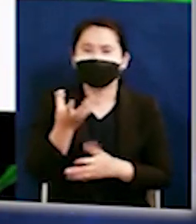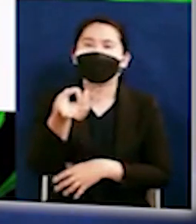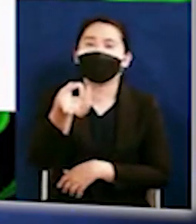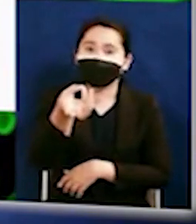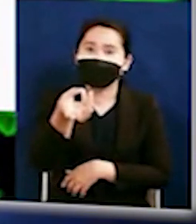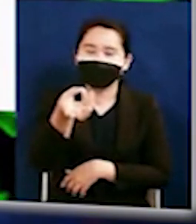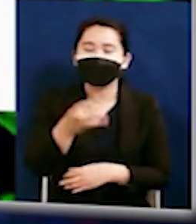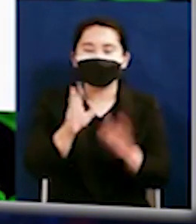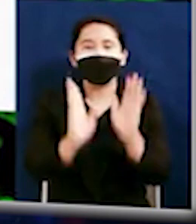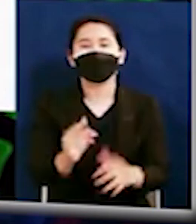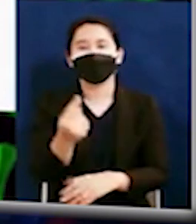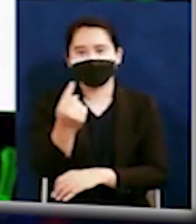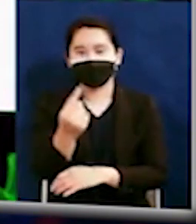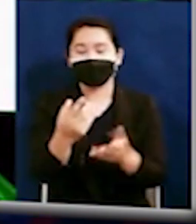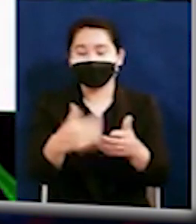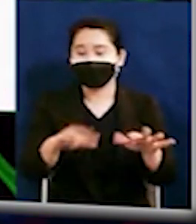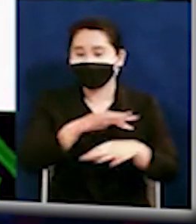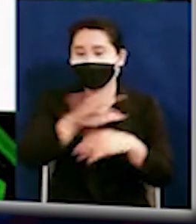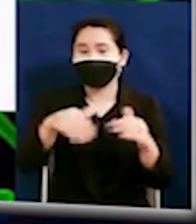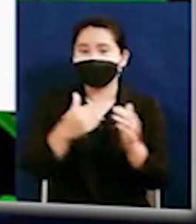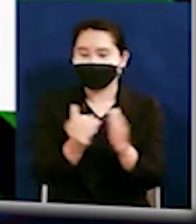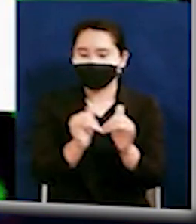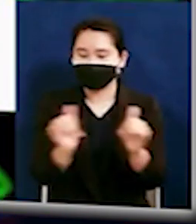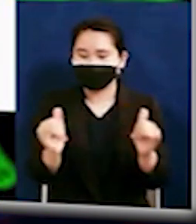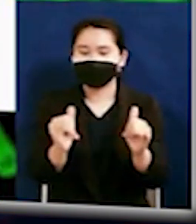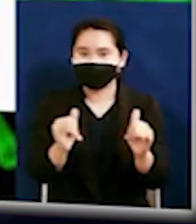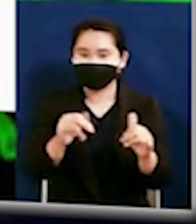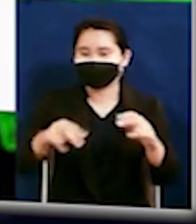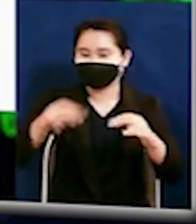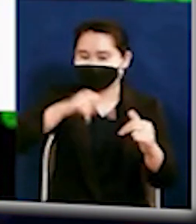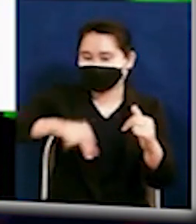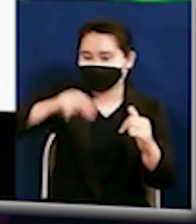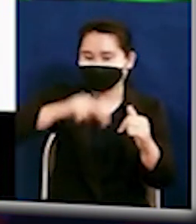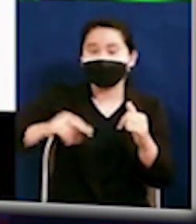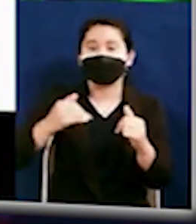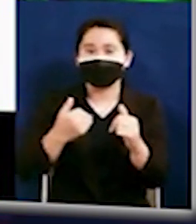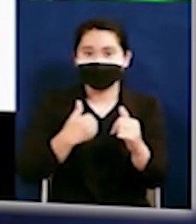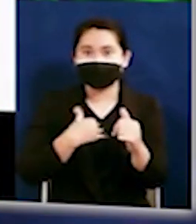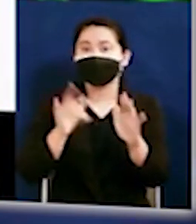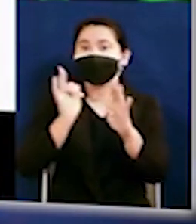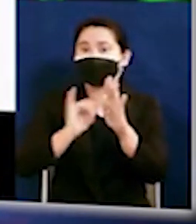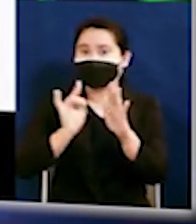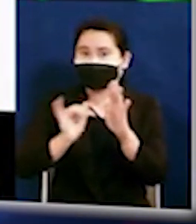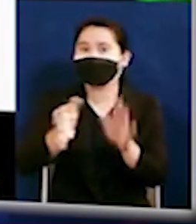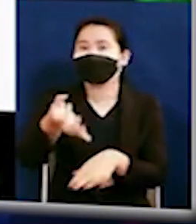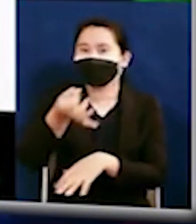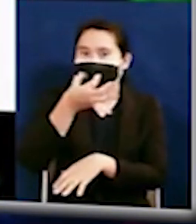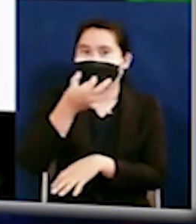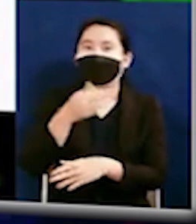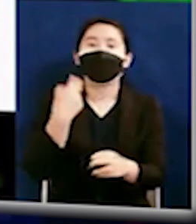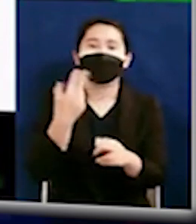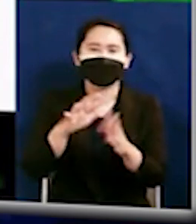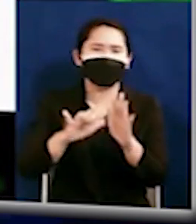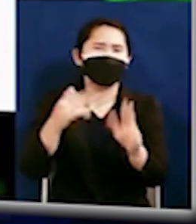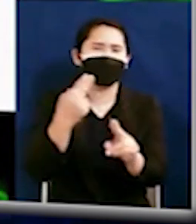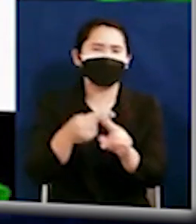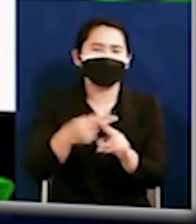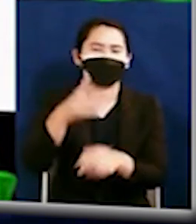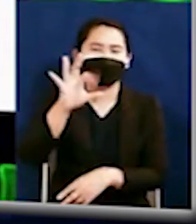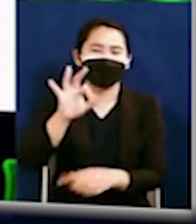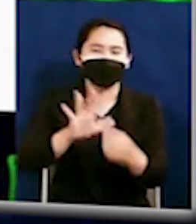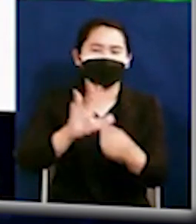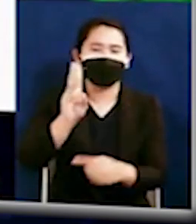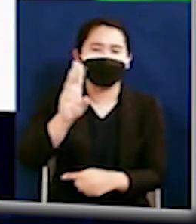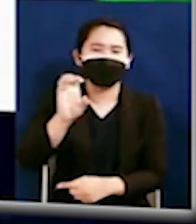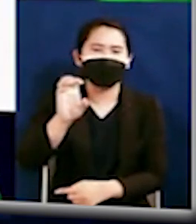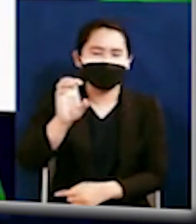จ็บคอแล้วก็มีไข้นะฮะส่วนการประเมินสถาน